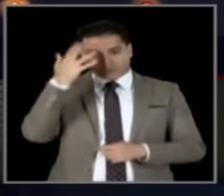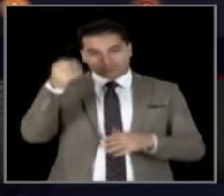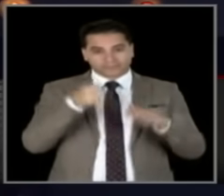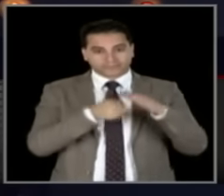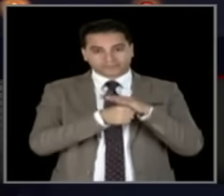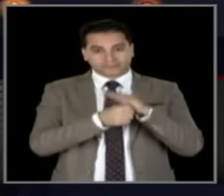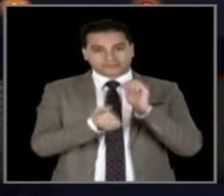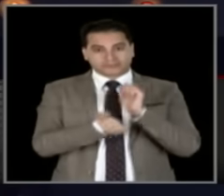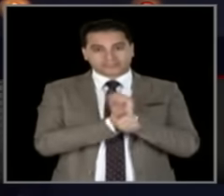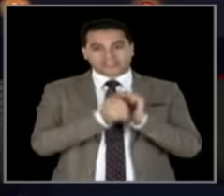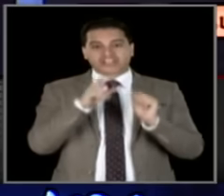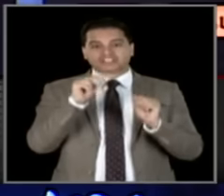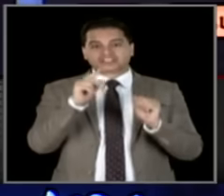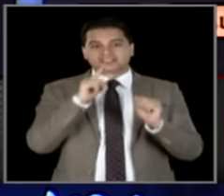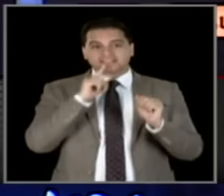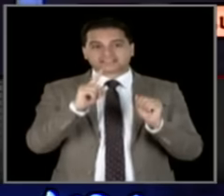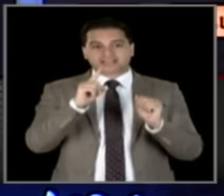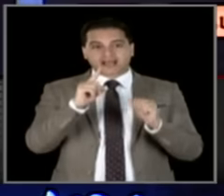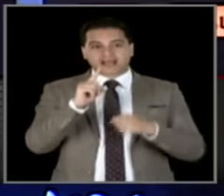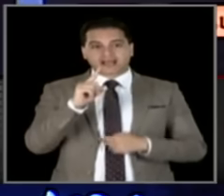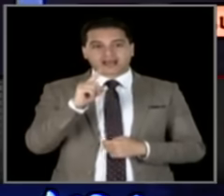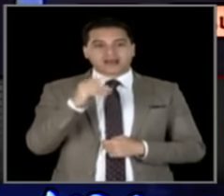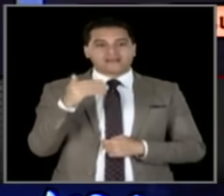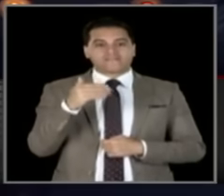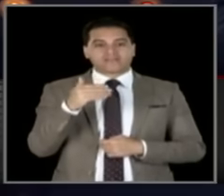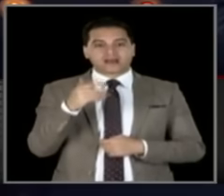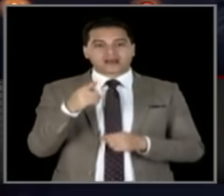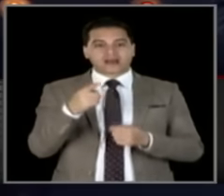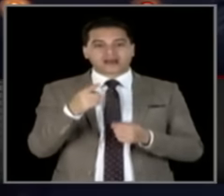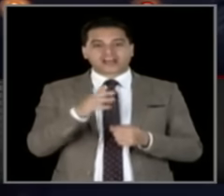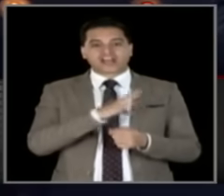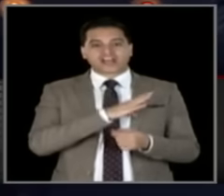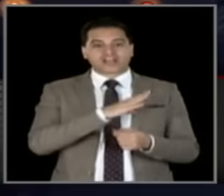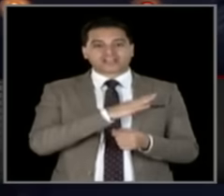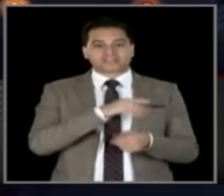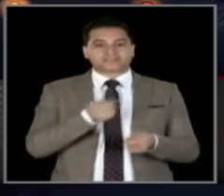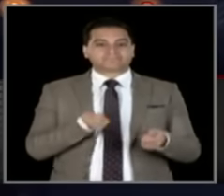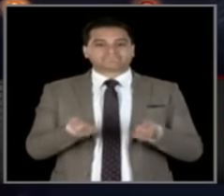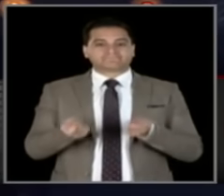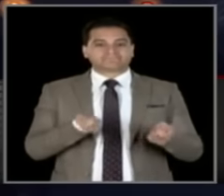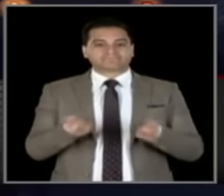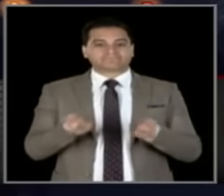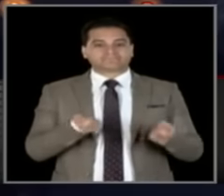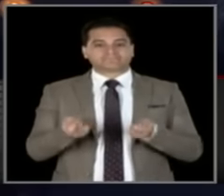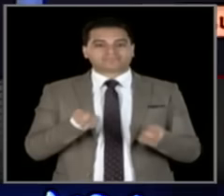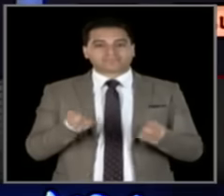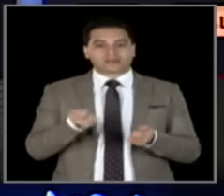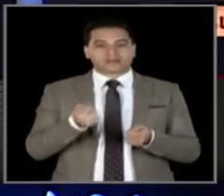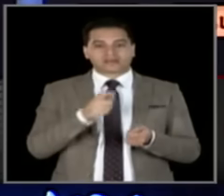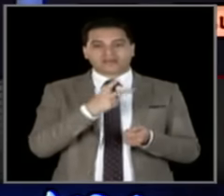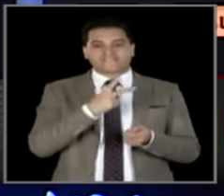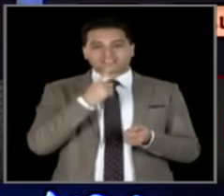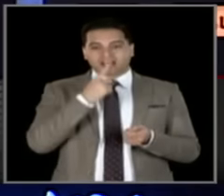واتحكم عليها بالسجن 20 سنة. حلت الجيش وهي في السجن سنة 2001.